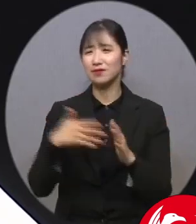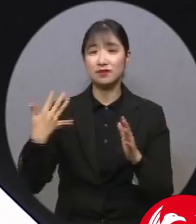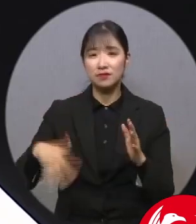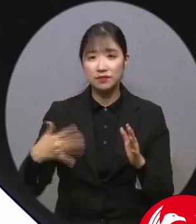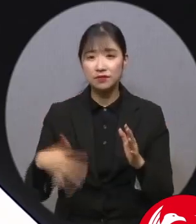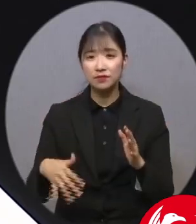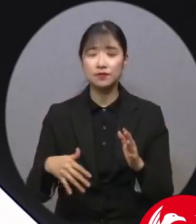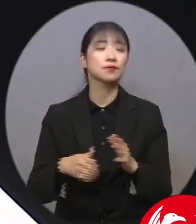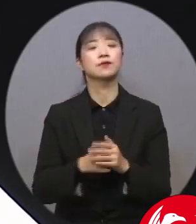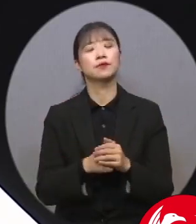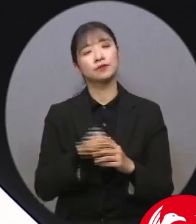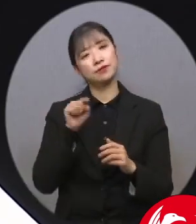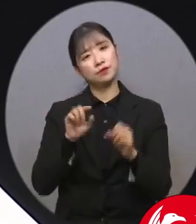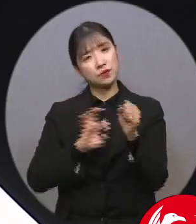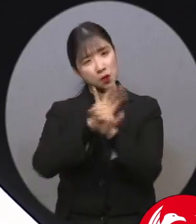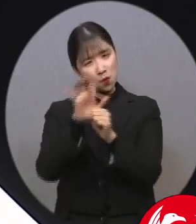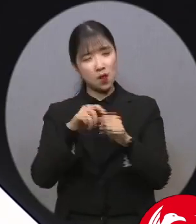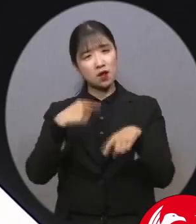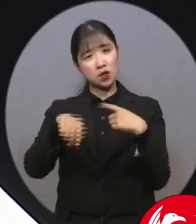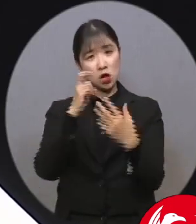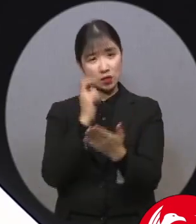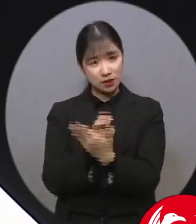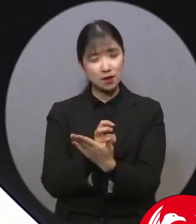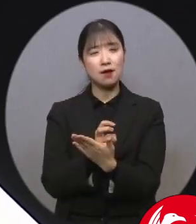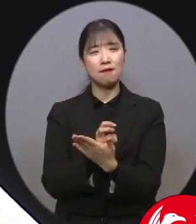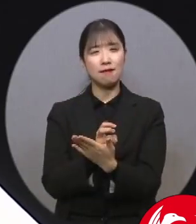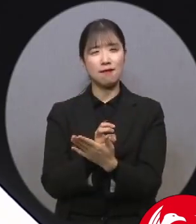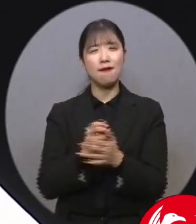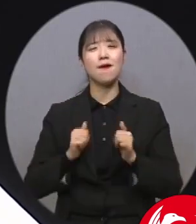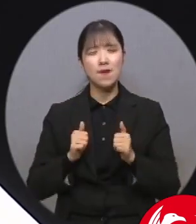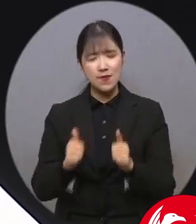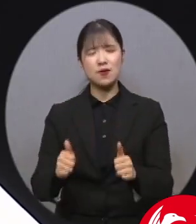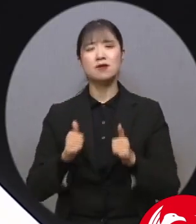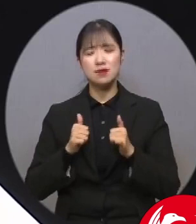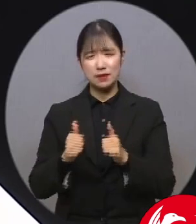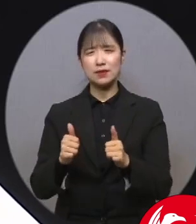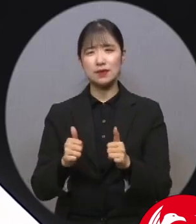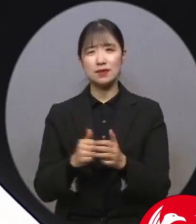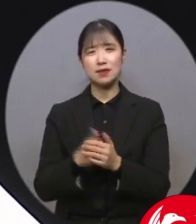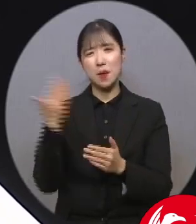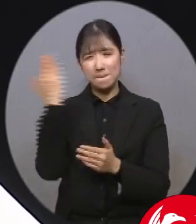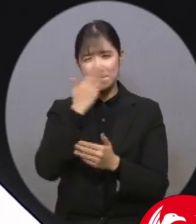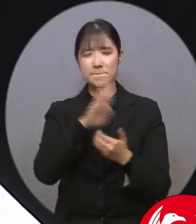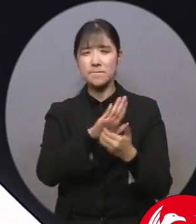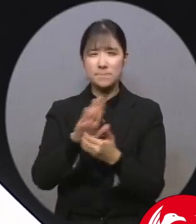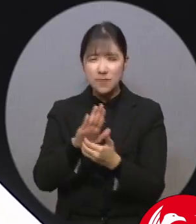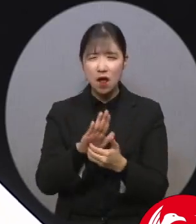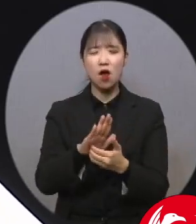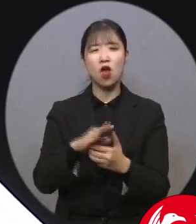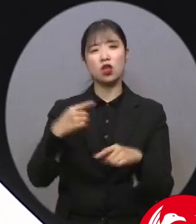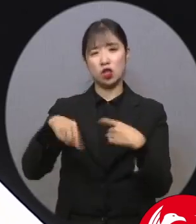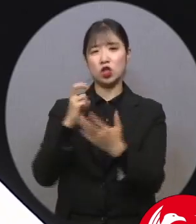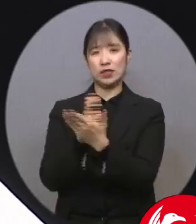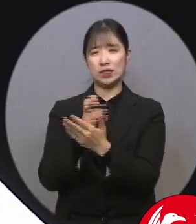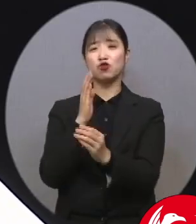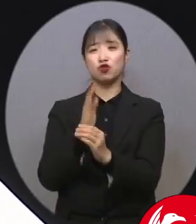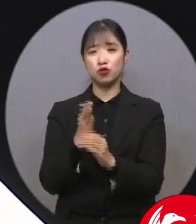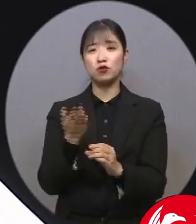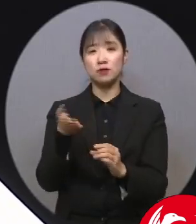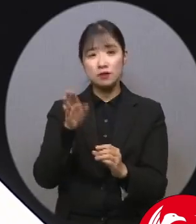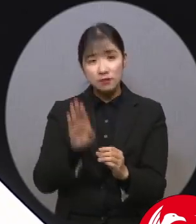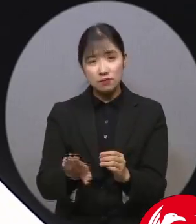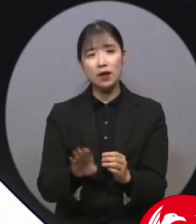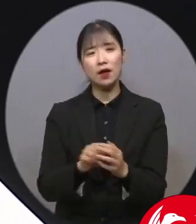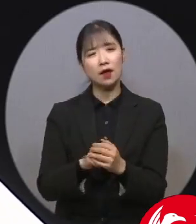예. 이 코로나 정책이 물론 열심히 방역 정책은 하고 있지만은